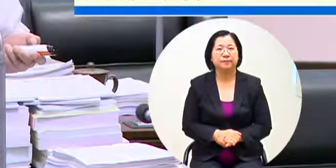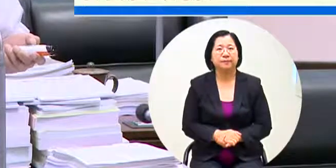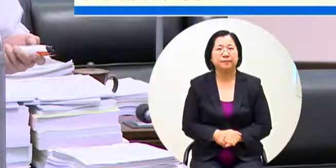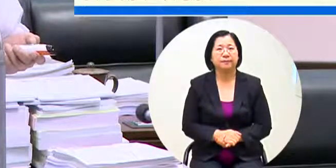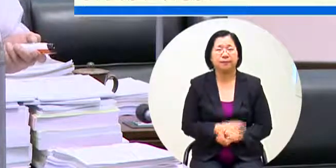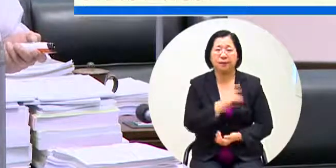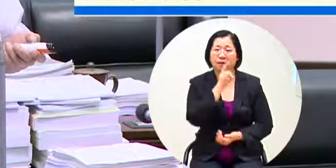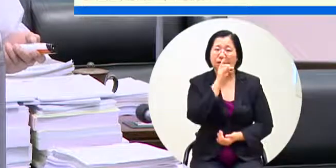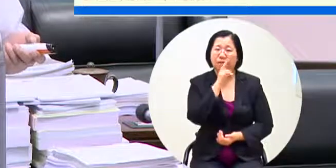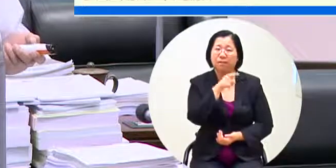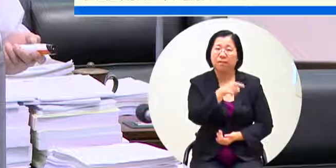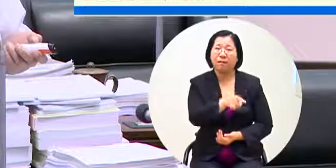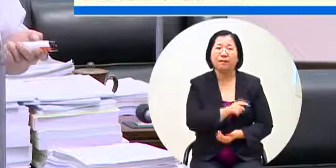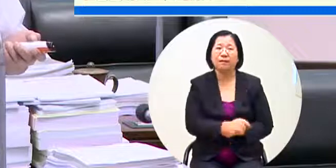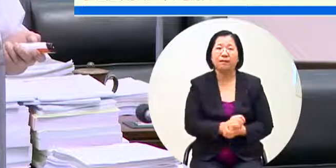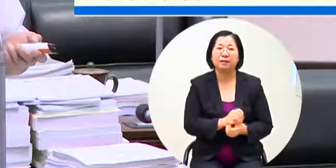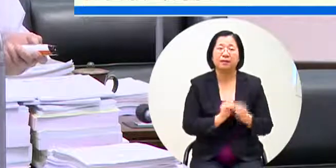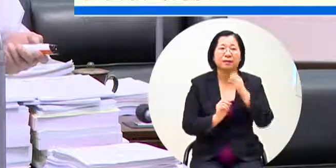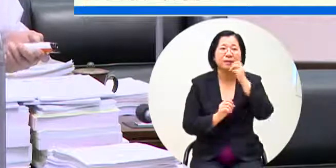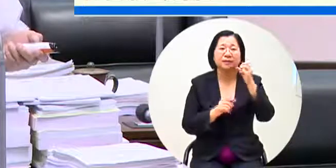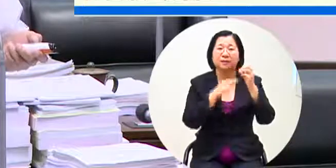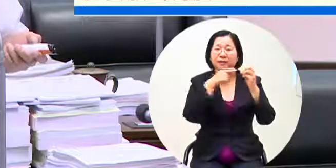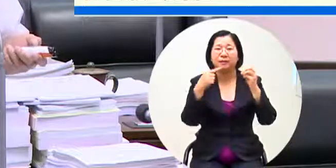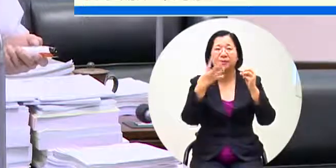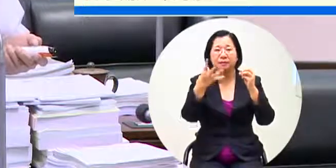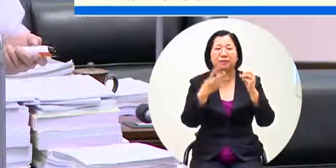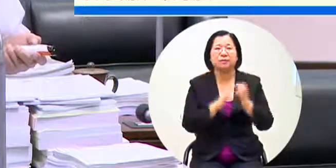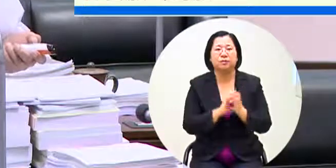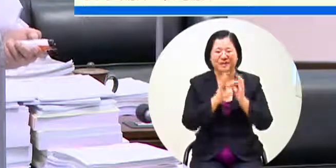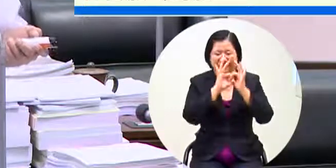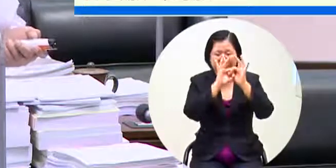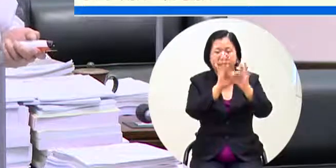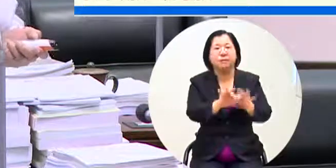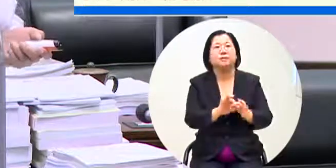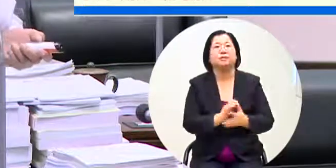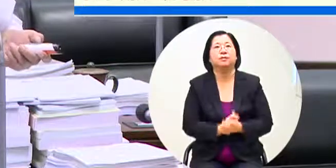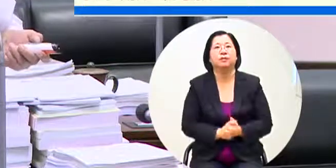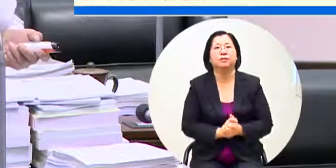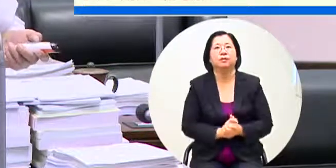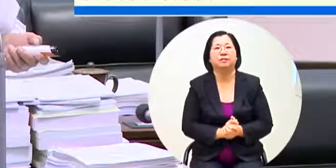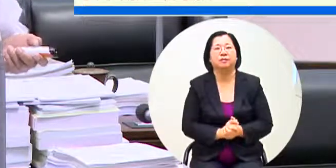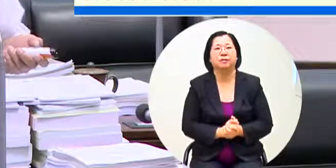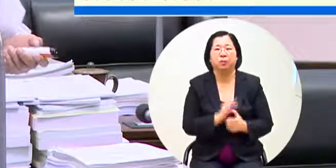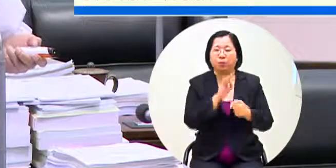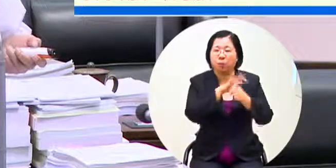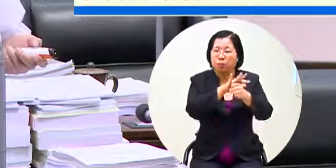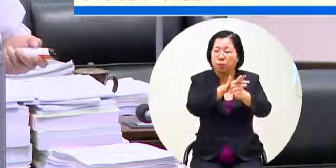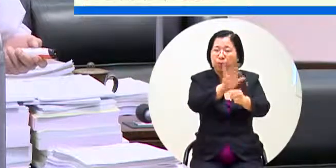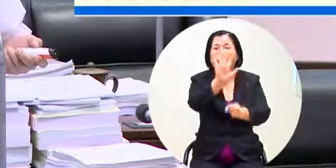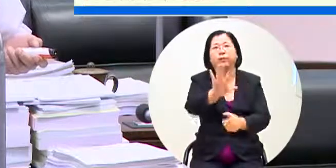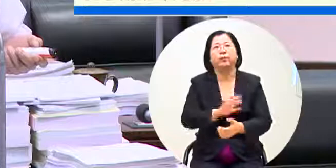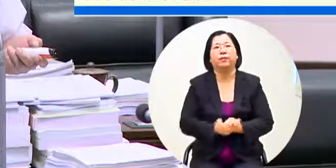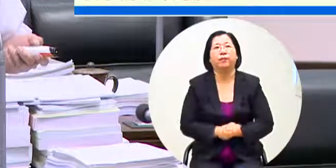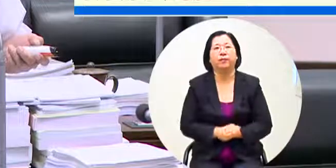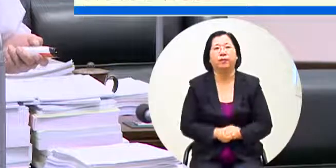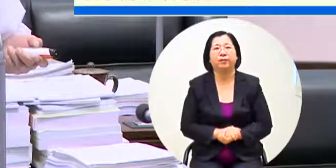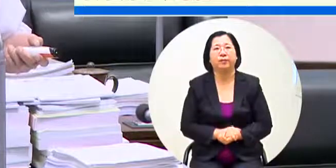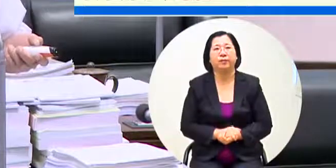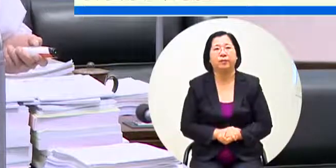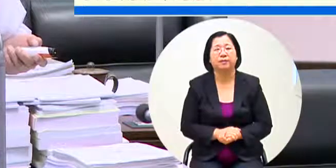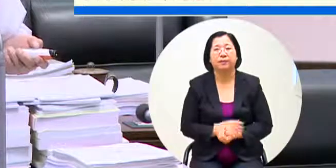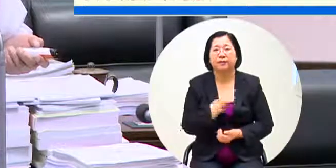0到4岁吼，伊是一条龙吼，0到4岁拢总补助啦吼。啊，这个台南伊进目前吼，伊